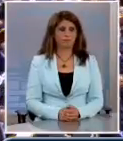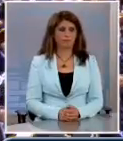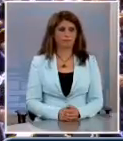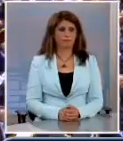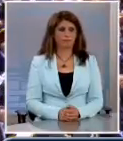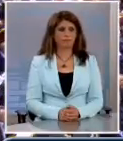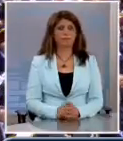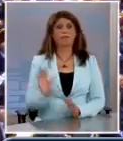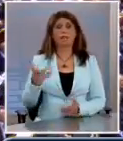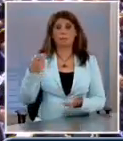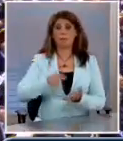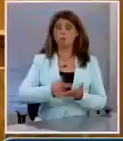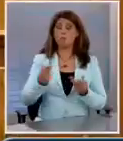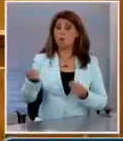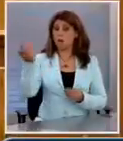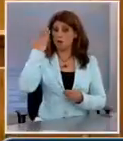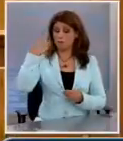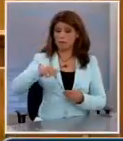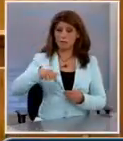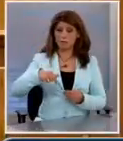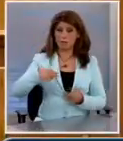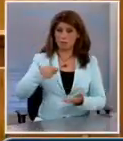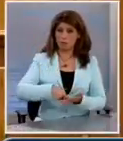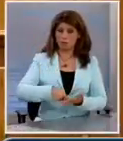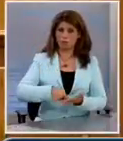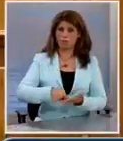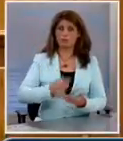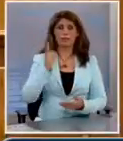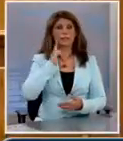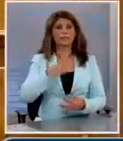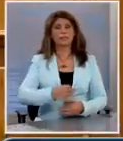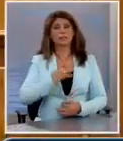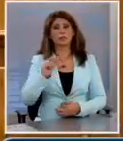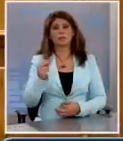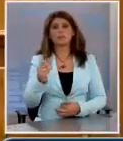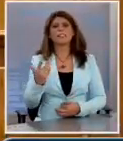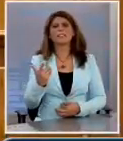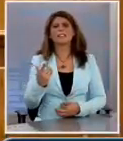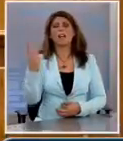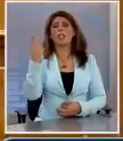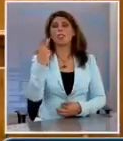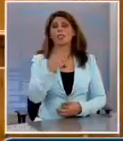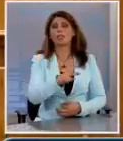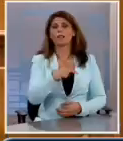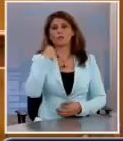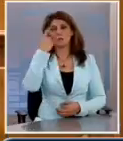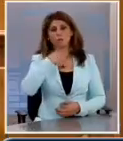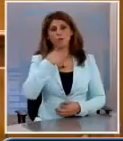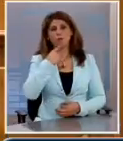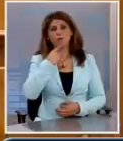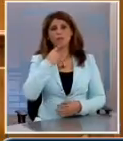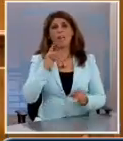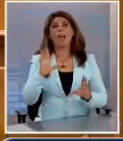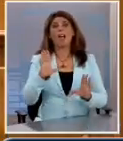Και αν κάτι πληρώνουμε πολύ ακριβά σήμερα, κυρίες και κύριοι βουλευτές, είναι τη δικιά σας προσωπική